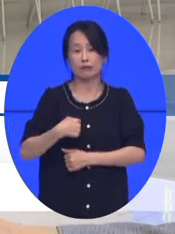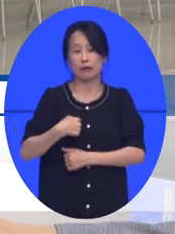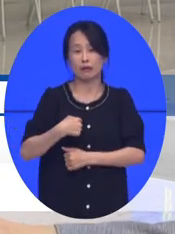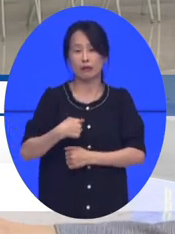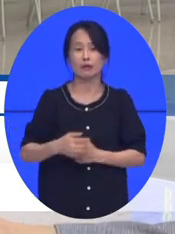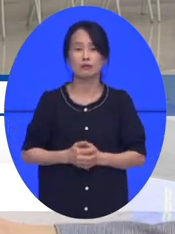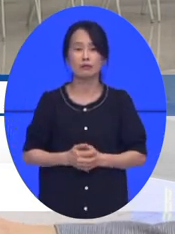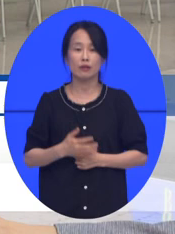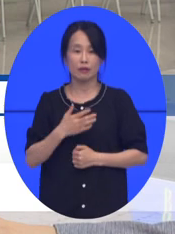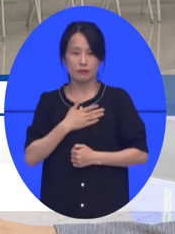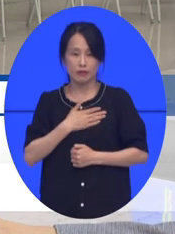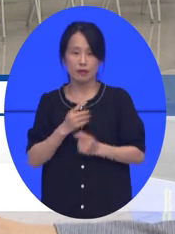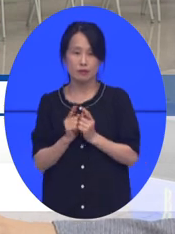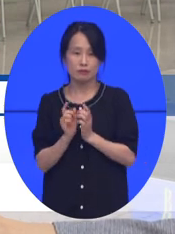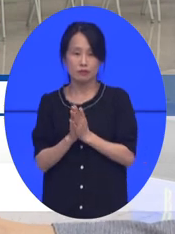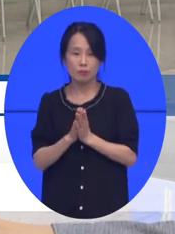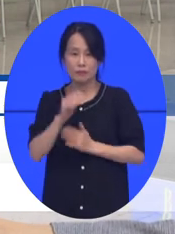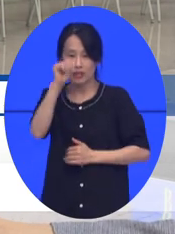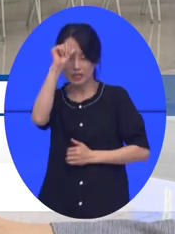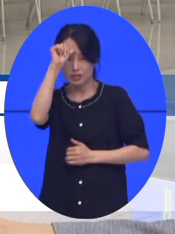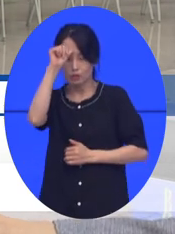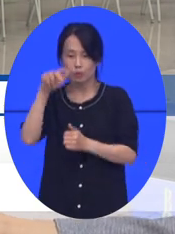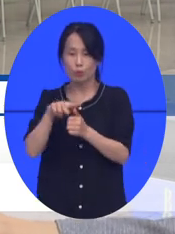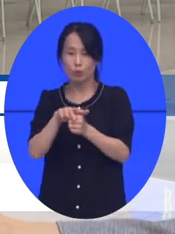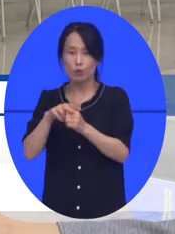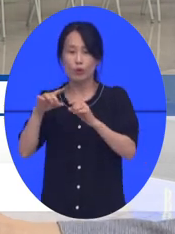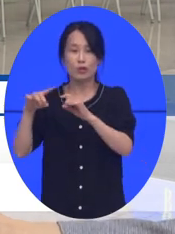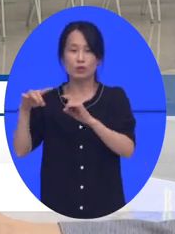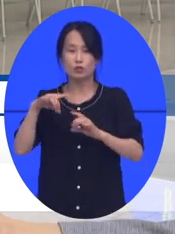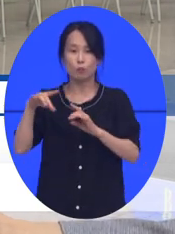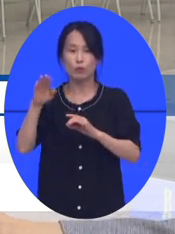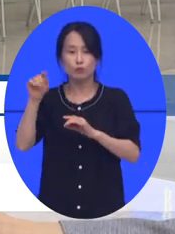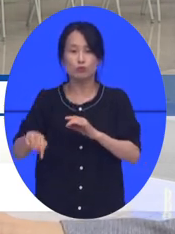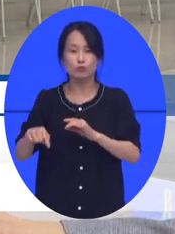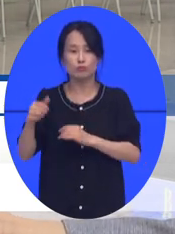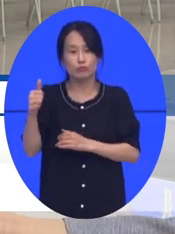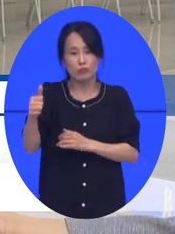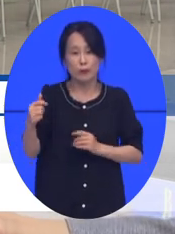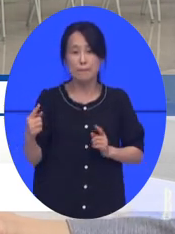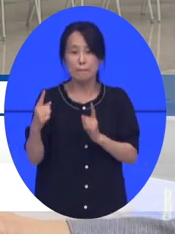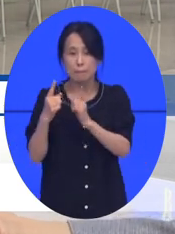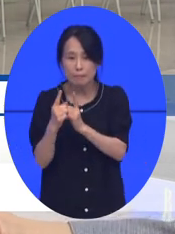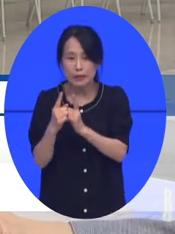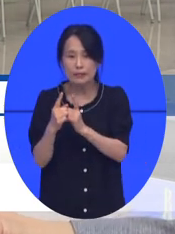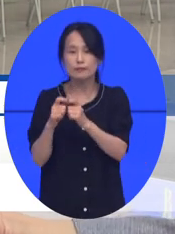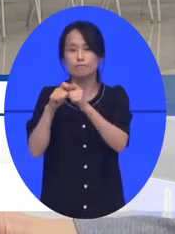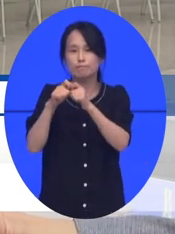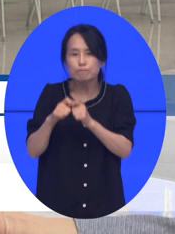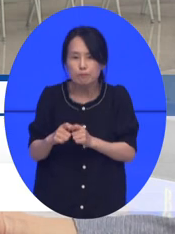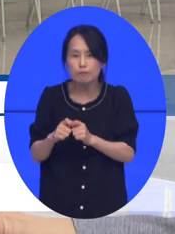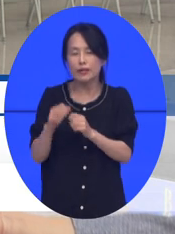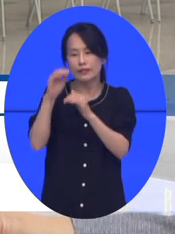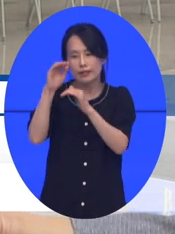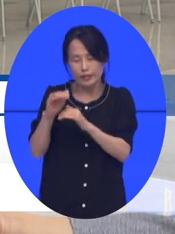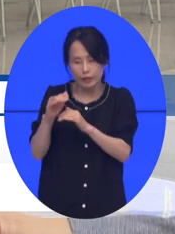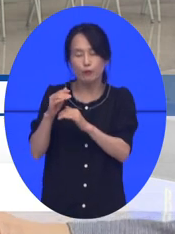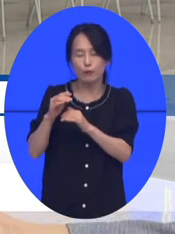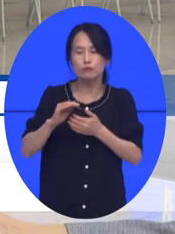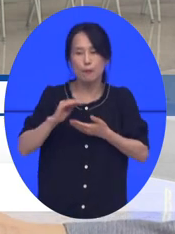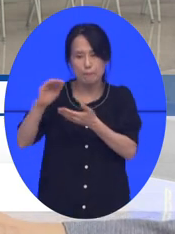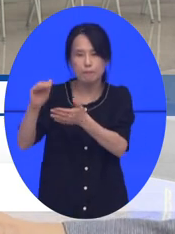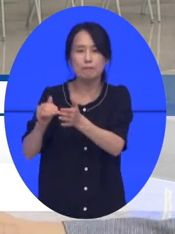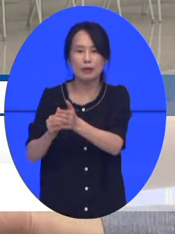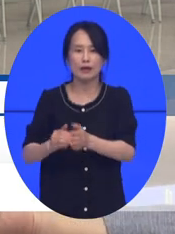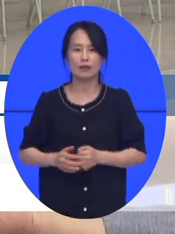풀어주십사하고 부탁을 저한테 했고 제가 이 인도의 정보통신부 장관을 만나서 상세하게